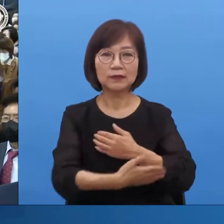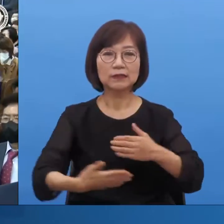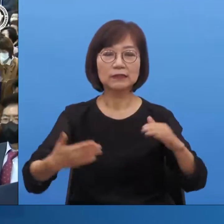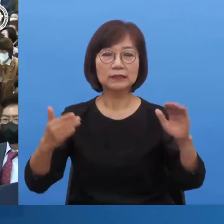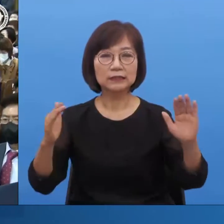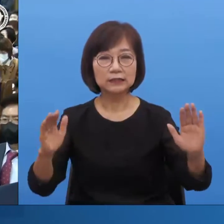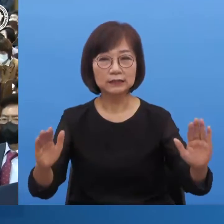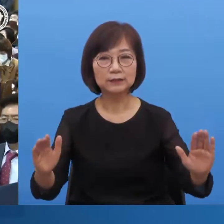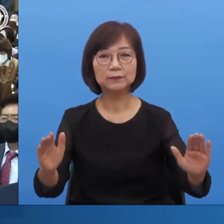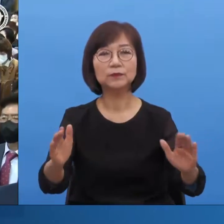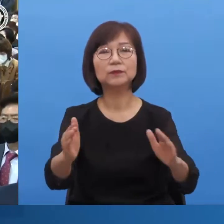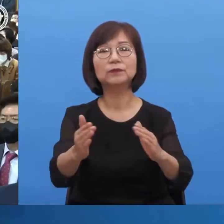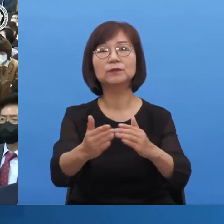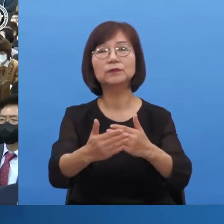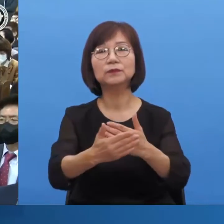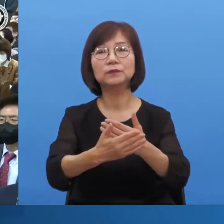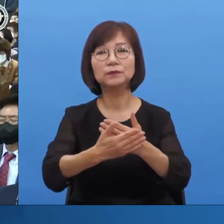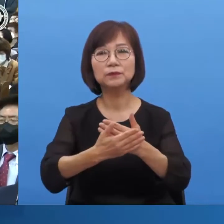불러주시고 그